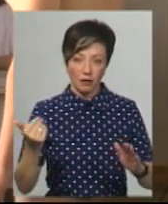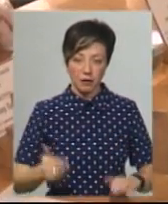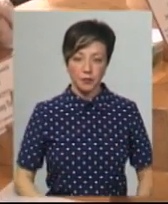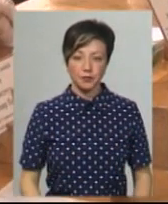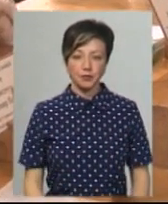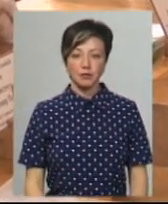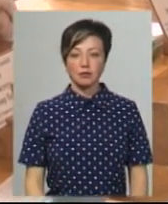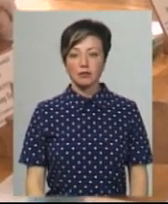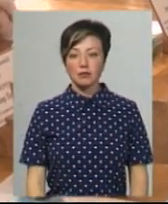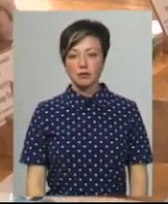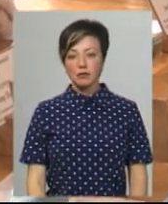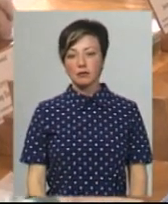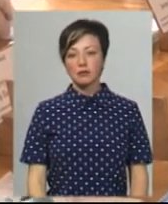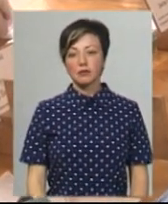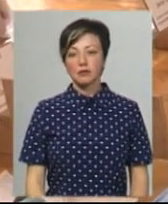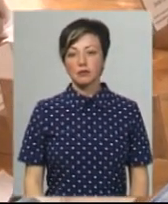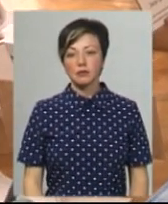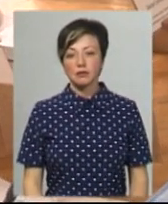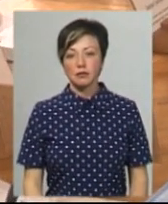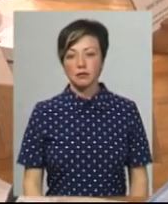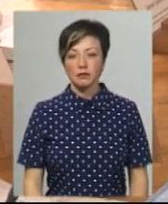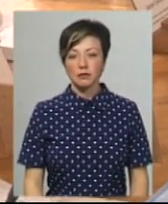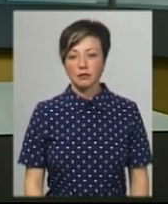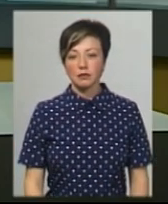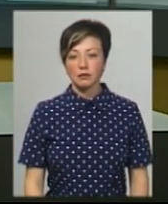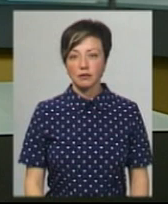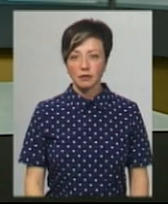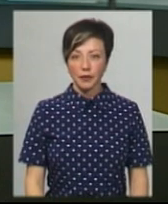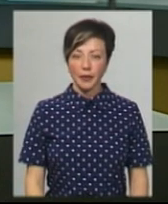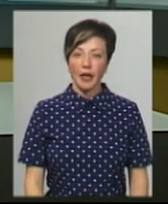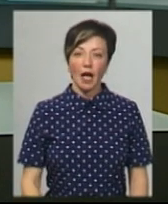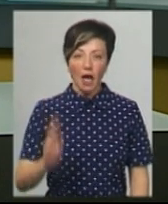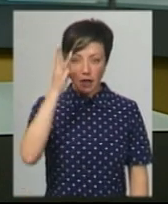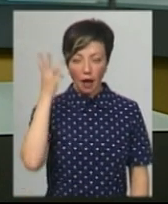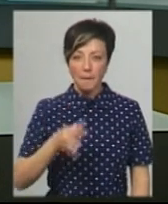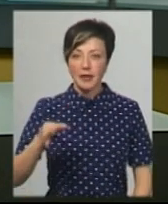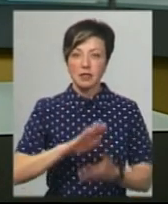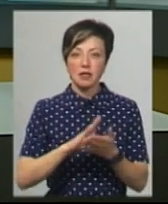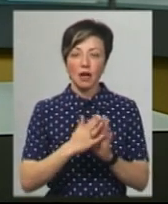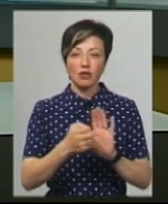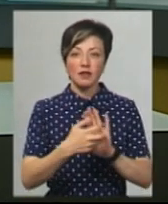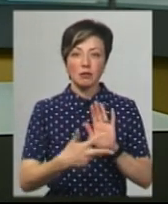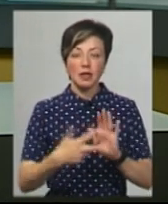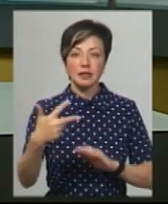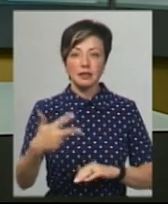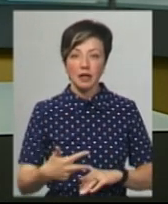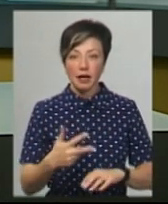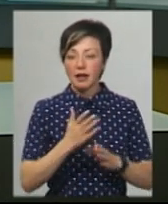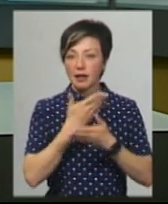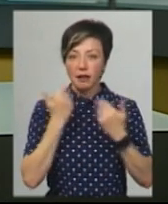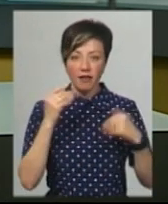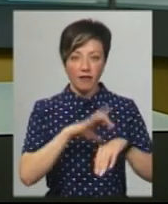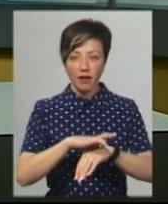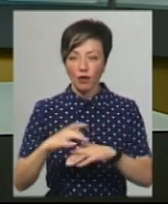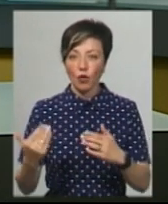Жило, Віктор Кривий. Новини на Суспільному. Хмельниччина. На Хмельниччині станом на 18:30 не виявили нових